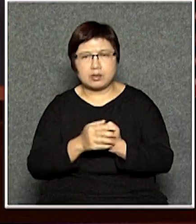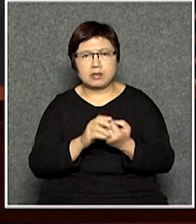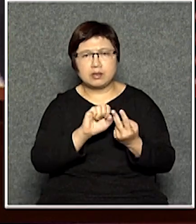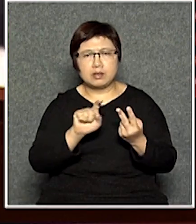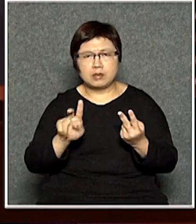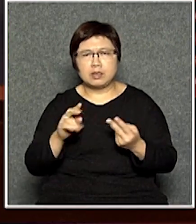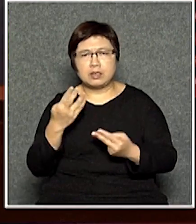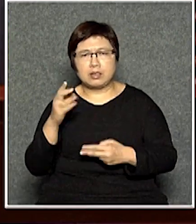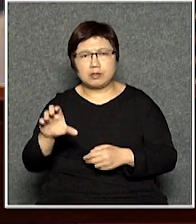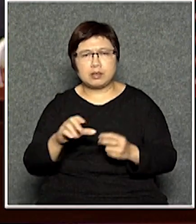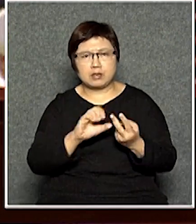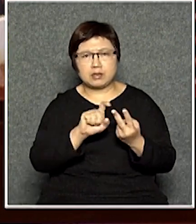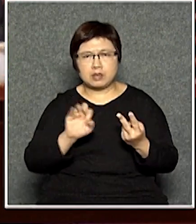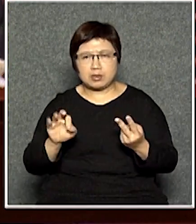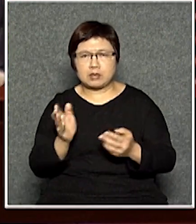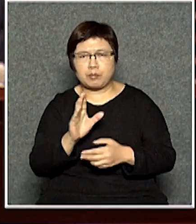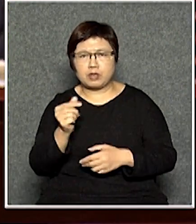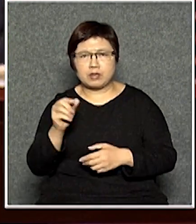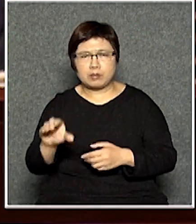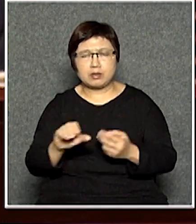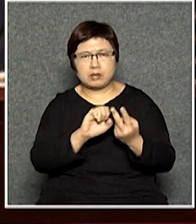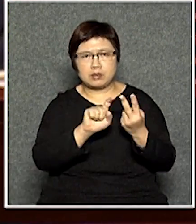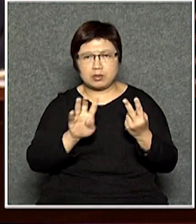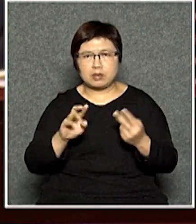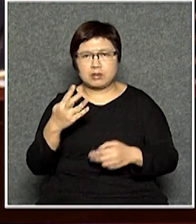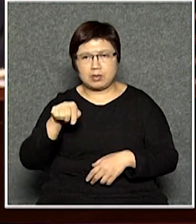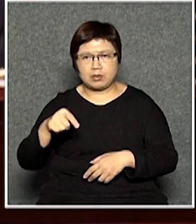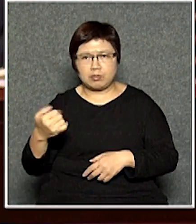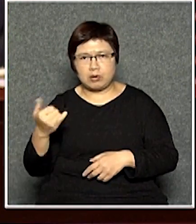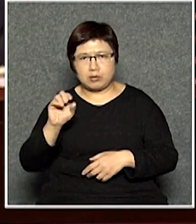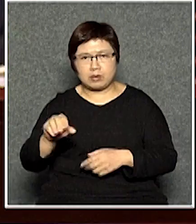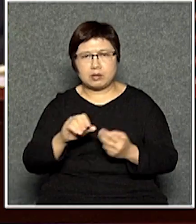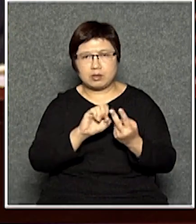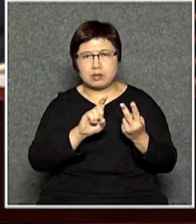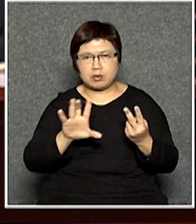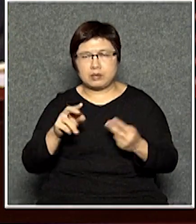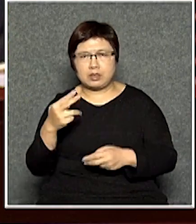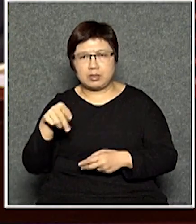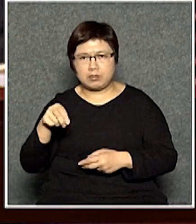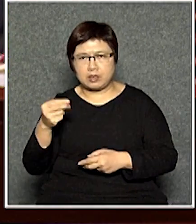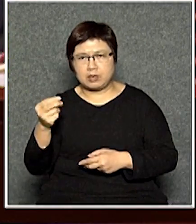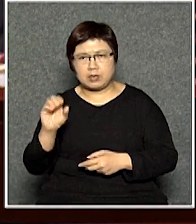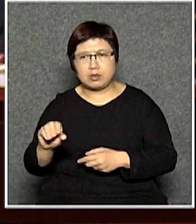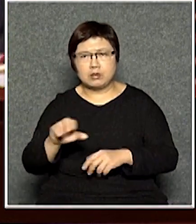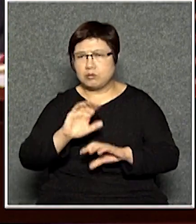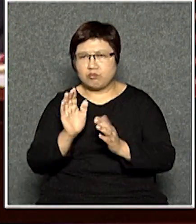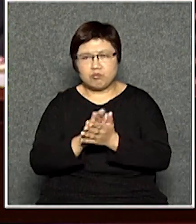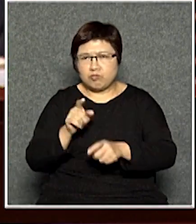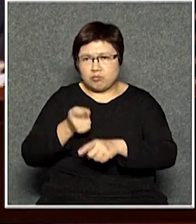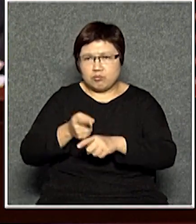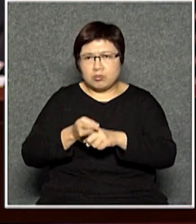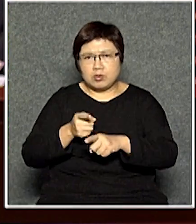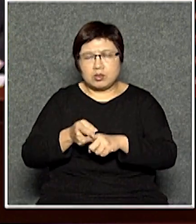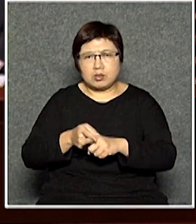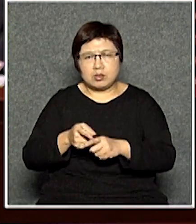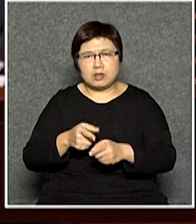億多，2013年將近10億，2014年4.6億，2015年2.7億，說的全部都是實實在在，白花花